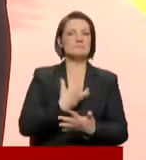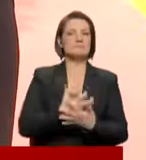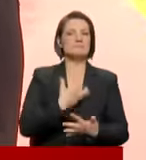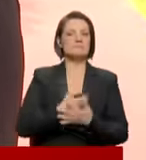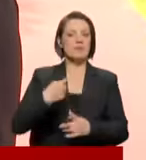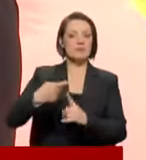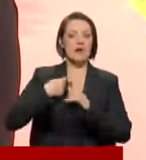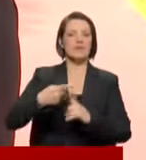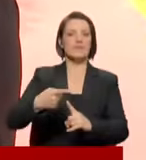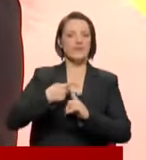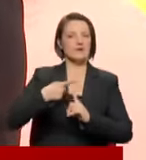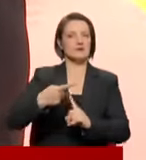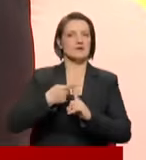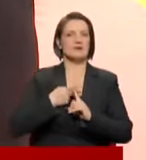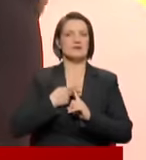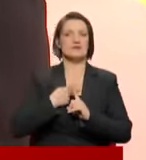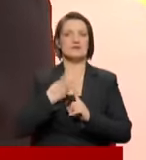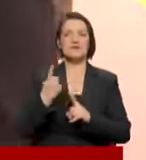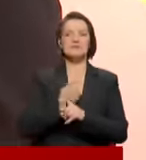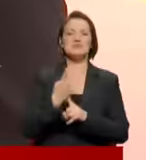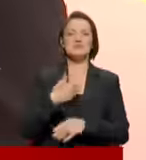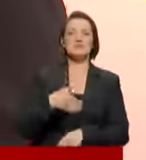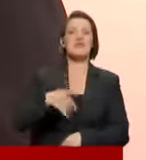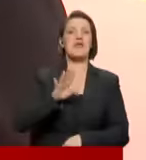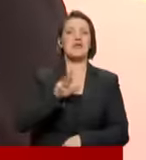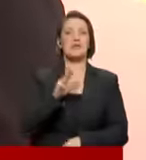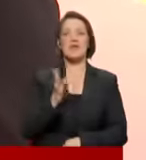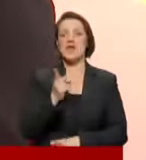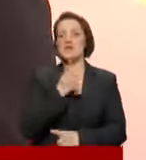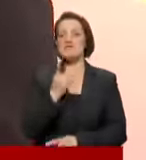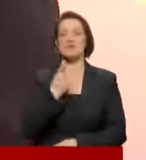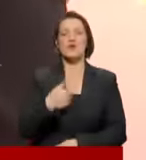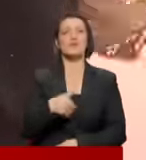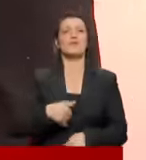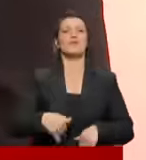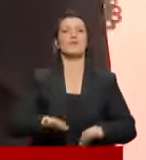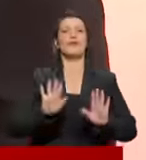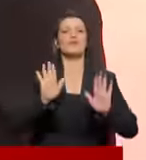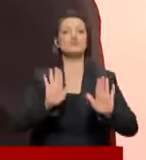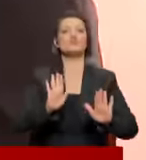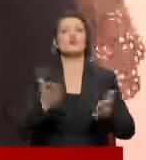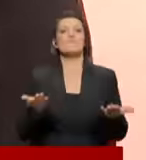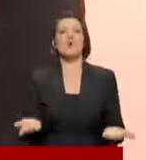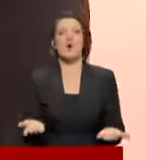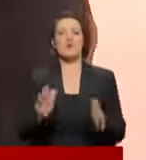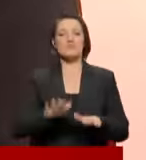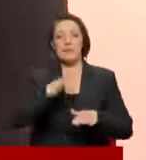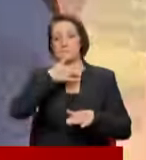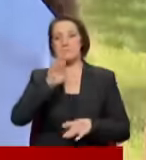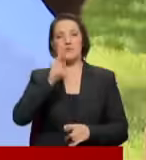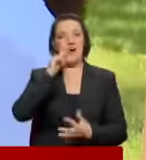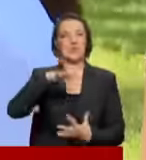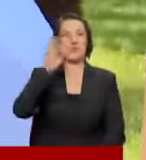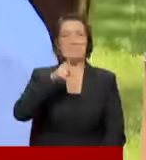Sürekli tehdit ediyor, şantaj yapıyor. Hiçbir şey umurunda değil gibi konuşuyor. Hiçbir şey umurunda değil, durdurulamıyor zaten. Durmak bilmiyor bu